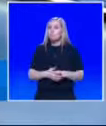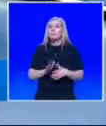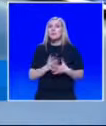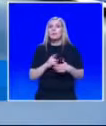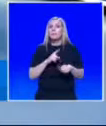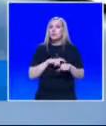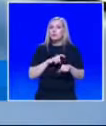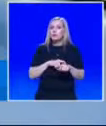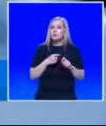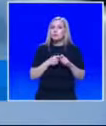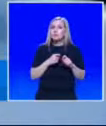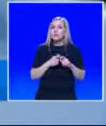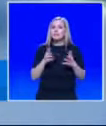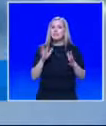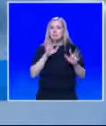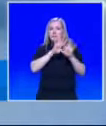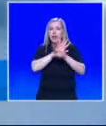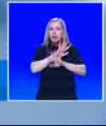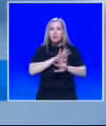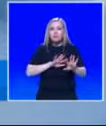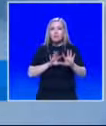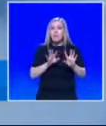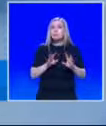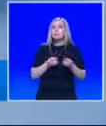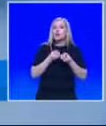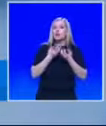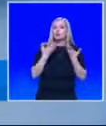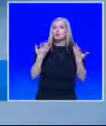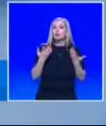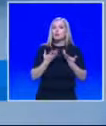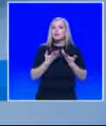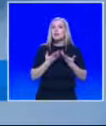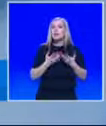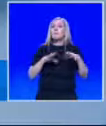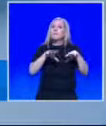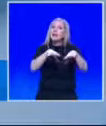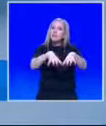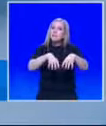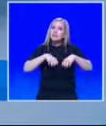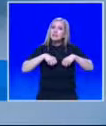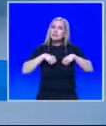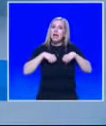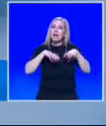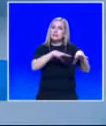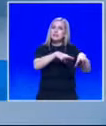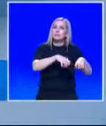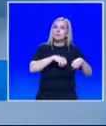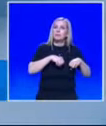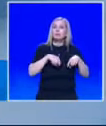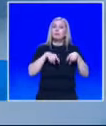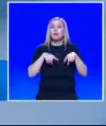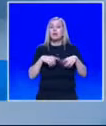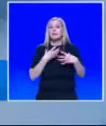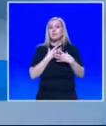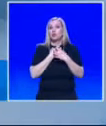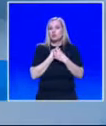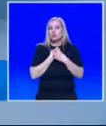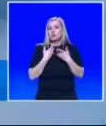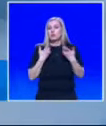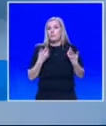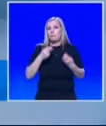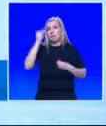междувременно се създадоха едни мътни води, в които се случи грозната приватизация, разрушила немалка част от български индустриален